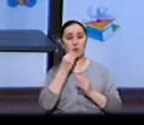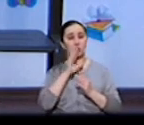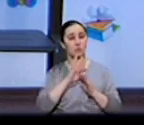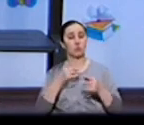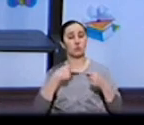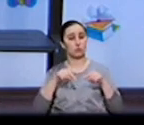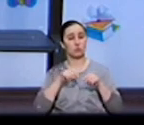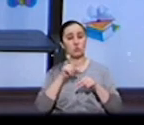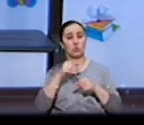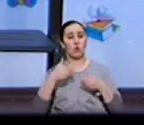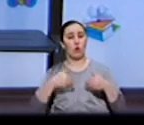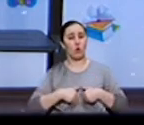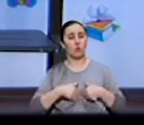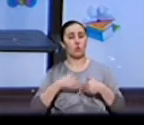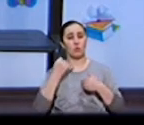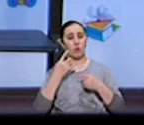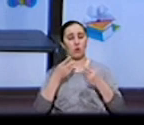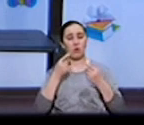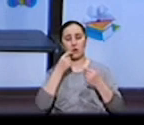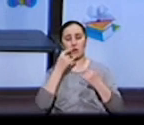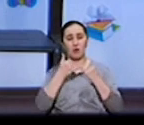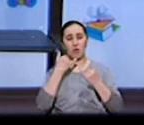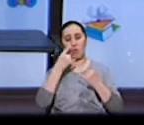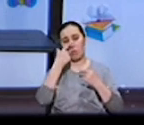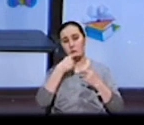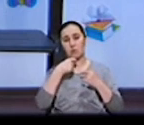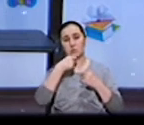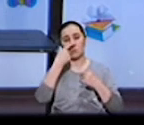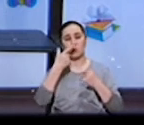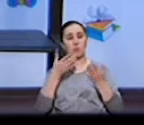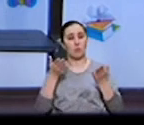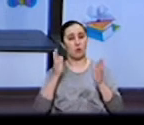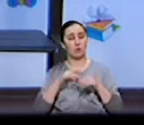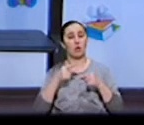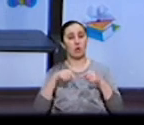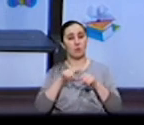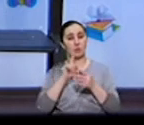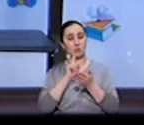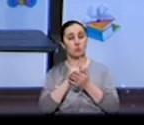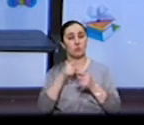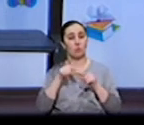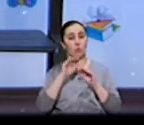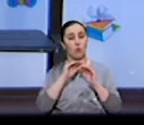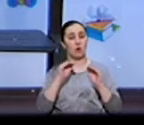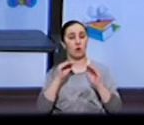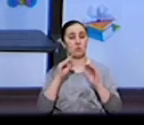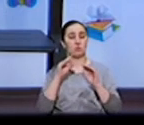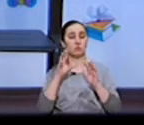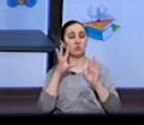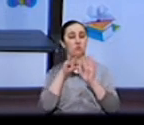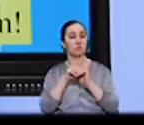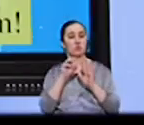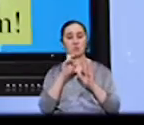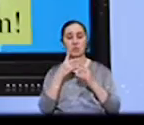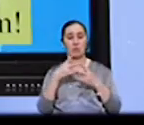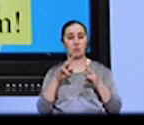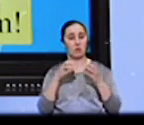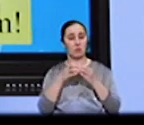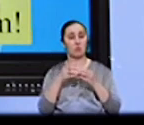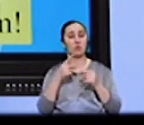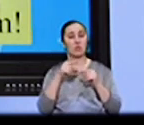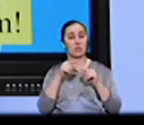yemaydi. Shuning uchun ular och, nahor qolib, ranglari so'lib boradi. Siz albatta mana shu bolalar turkumiga kirmasligingiz kerak.